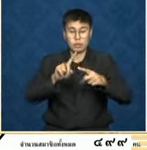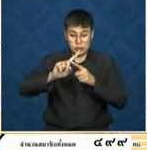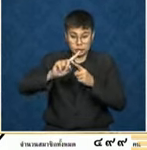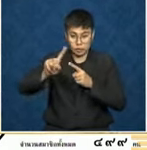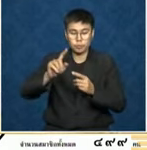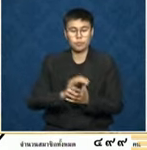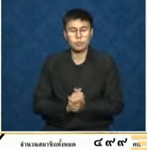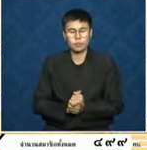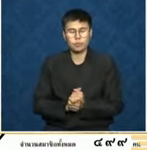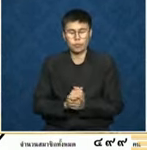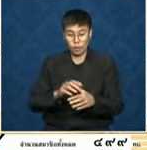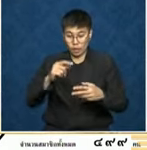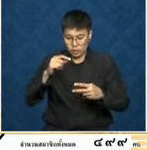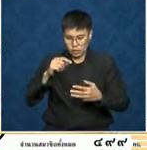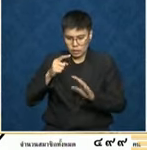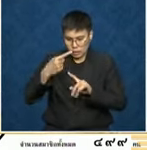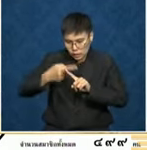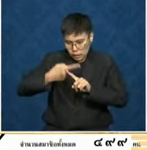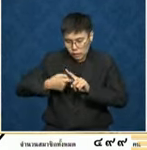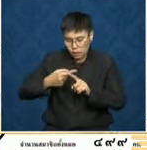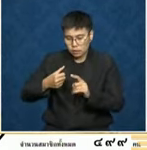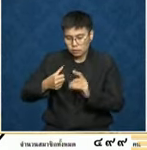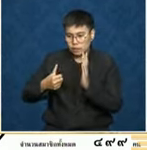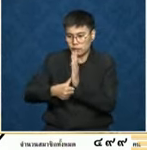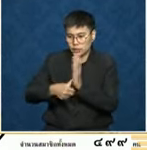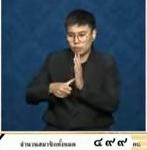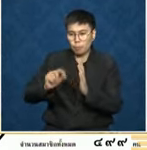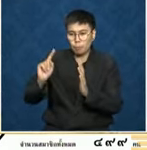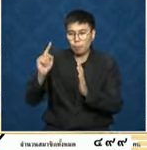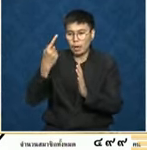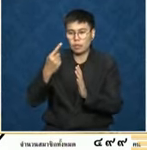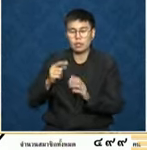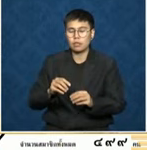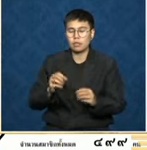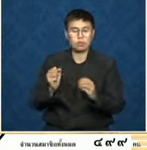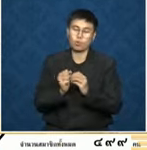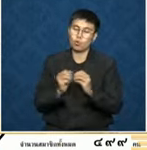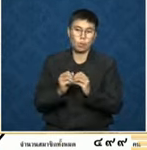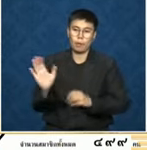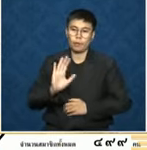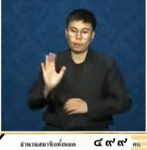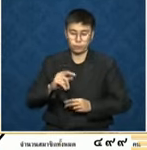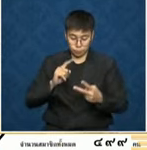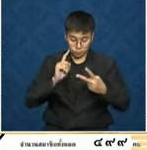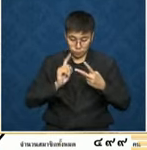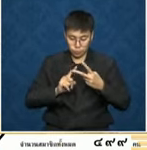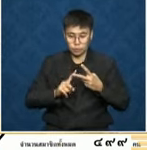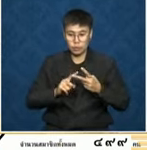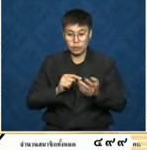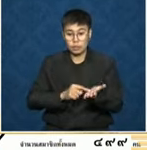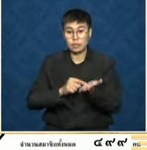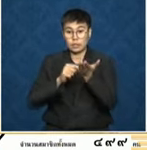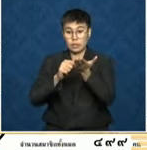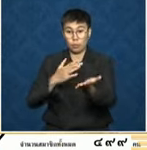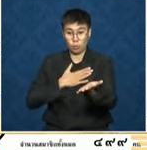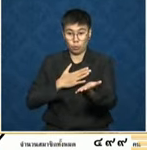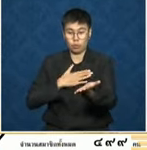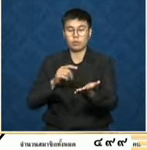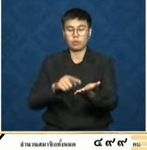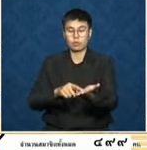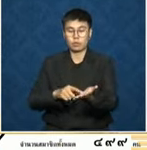ราจัดเดือนที่เก็บภาษีใหม่เลยอันนี้ยุ่งวุ่นวายผมไม่เห็นด้วยนะครับประเทศยุ่งวุ่นวายวิธีที่2คือวิธีที่ผมเสนอนะครับก็คือเรา